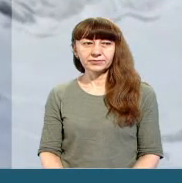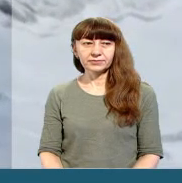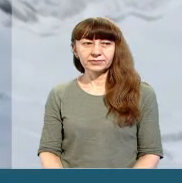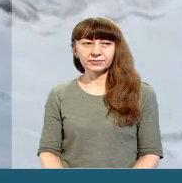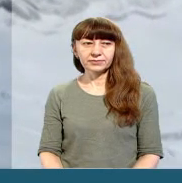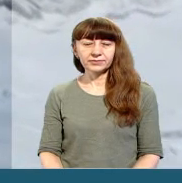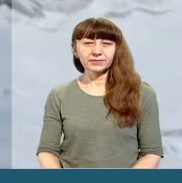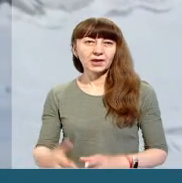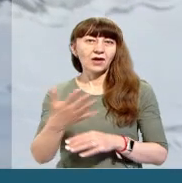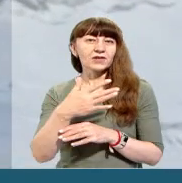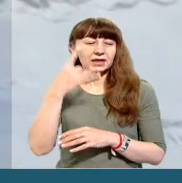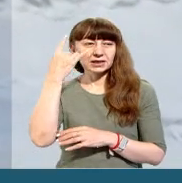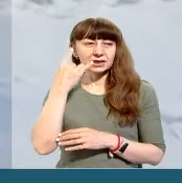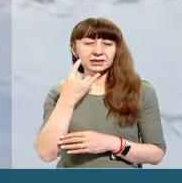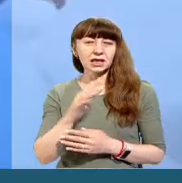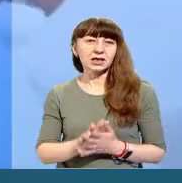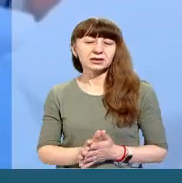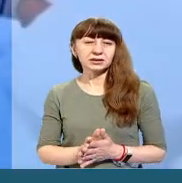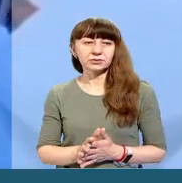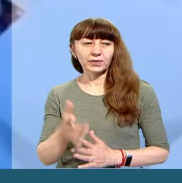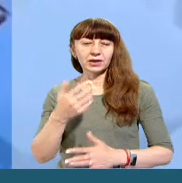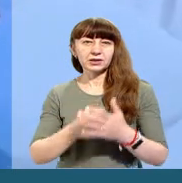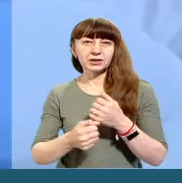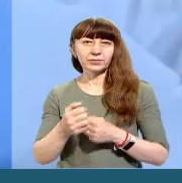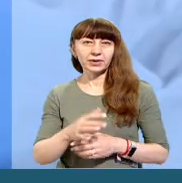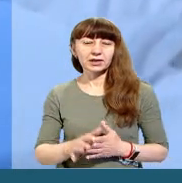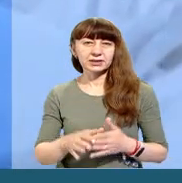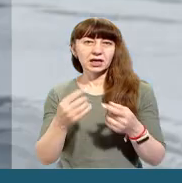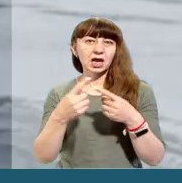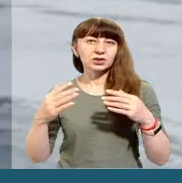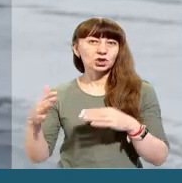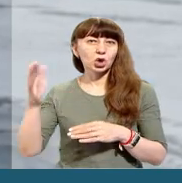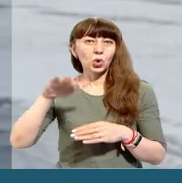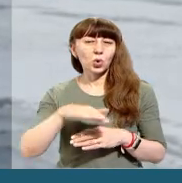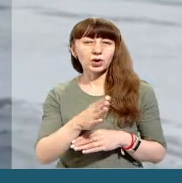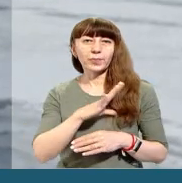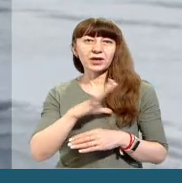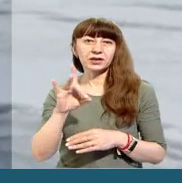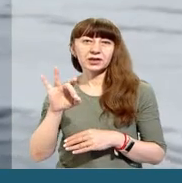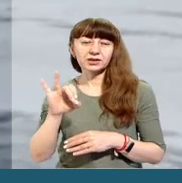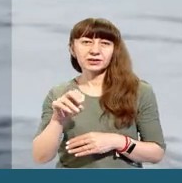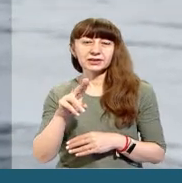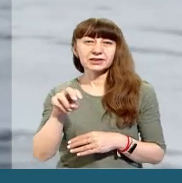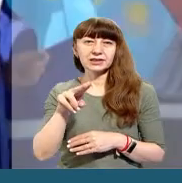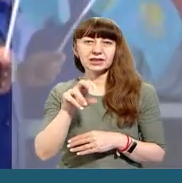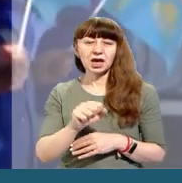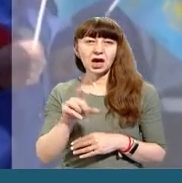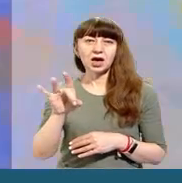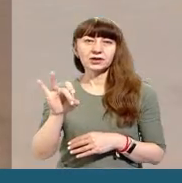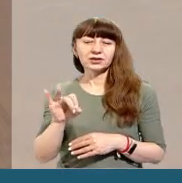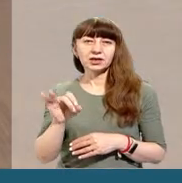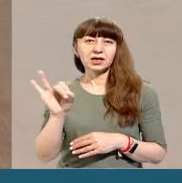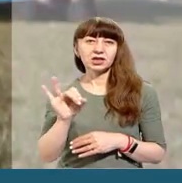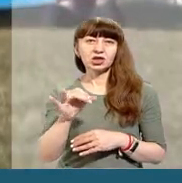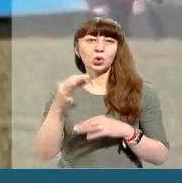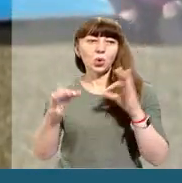Қазақтың туы талай биікте желбіреген, асқақ таулардың шыңына тігіліп, Антарктида мен Арктикада тіпті ғарышта да болды. Бірақ сол